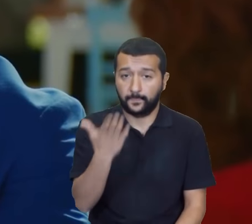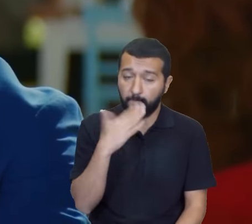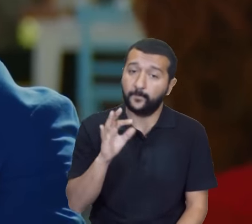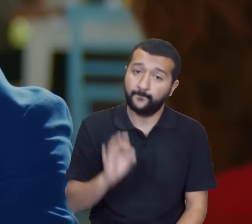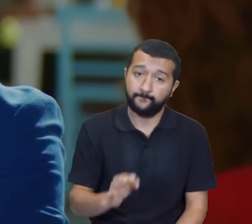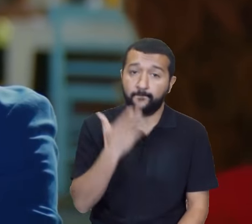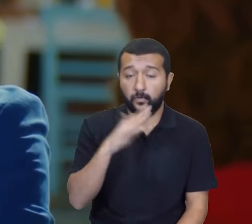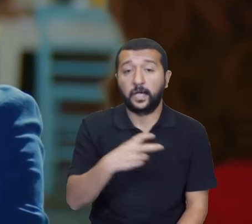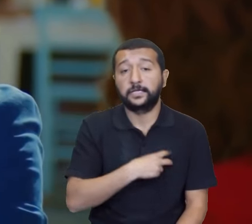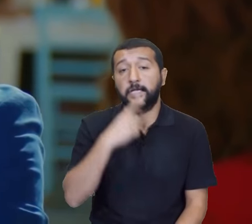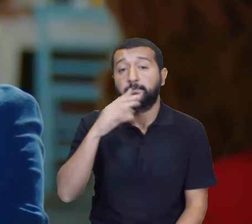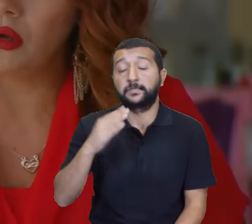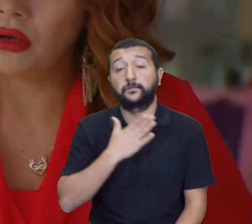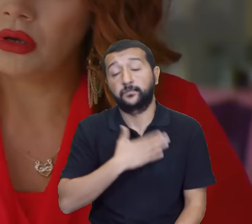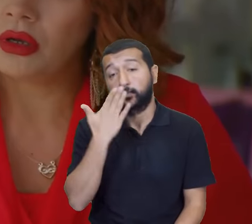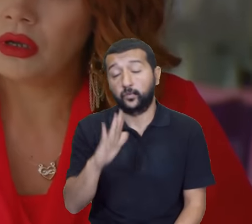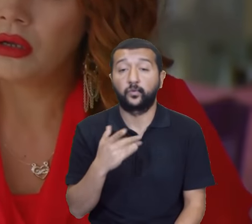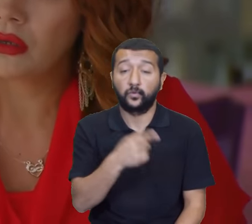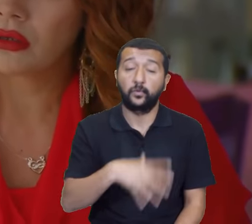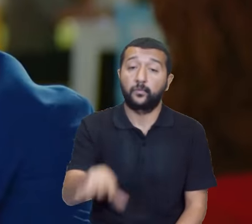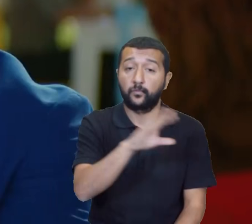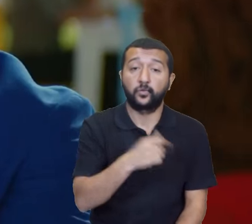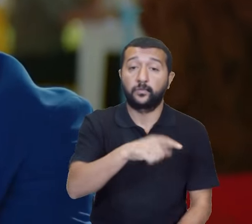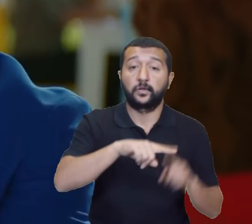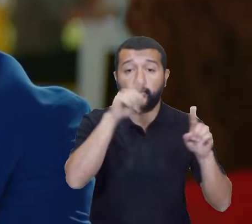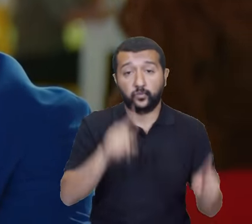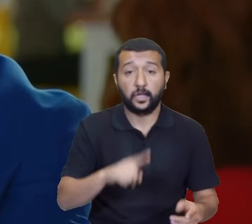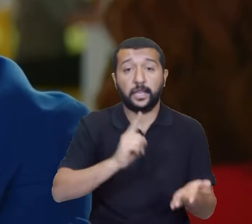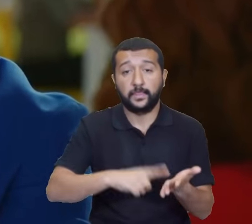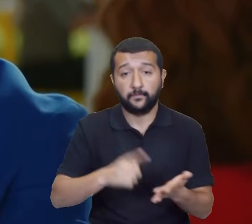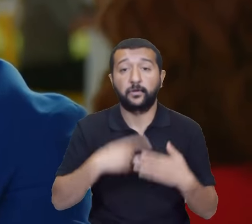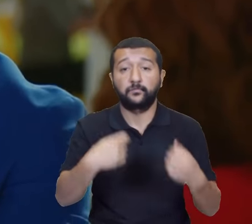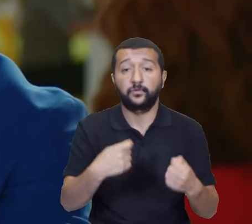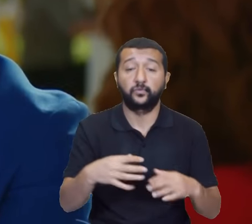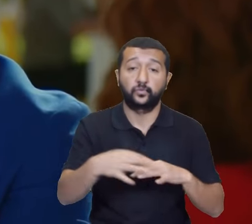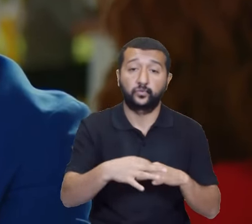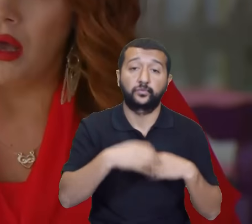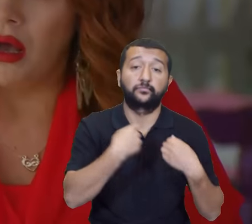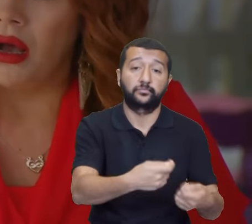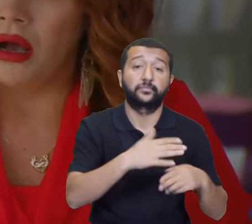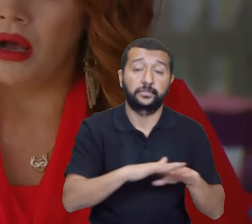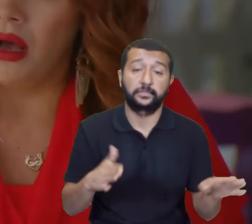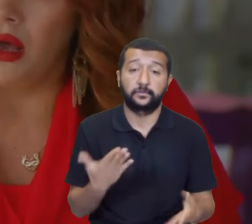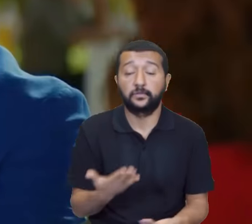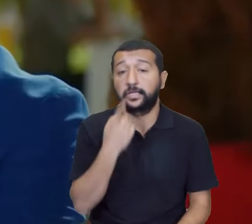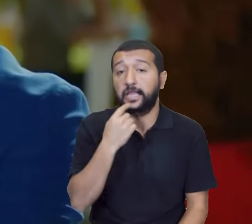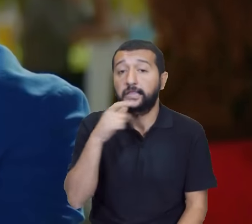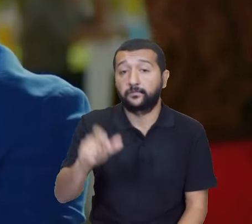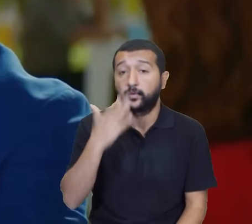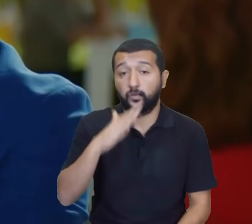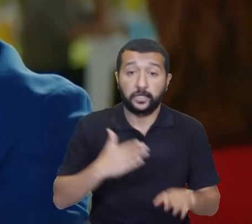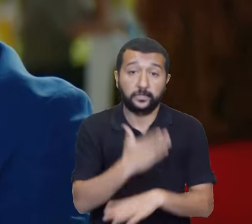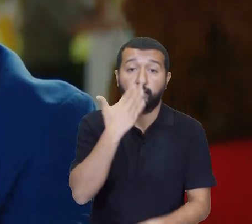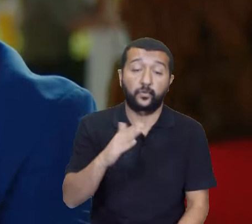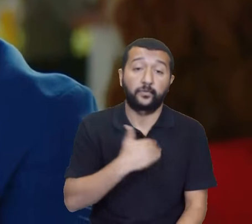Yok. Yok. Aşk pastam yok işte. Bütün para dükkana, tapuya, harca, yüzüğe gitti yani. Spangilem yok.